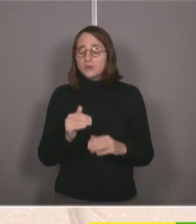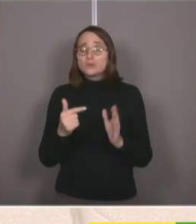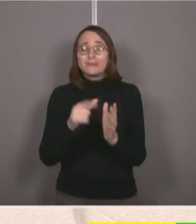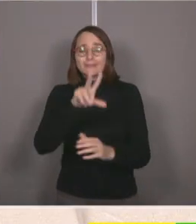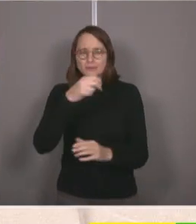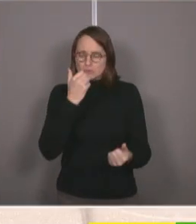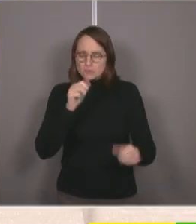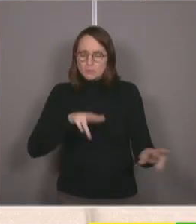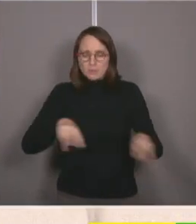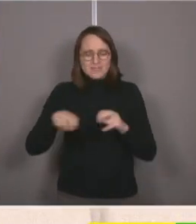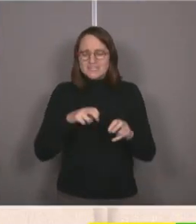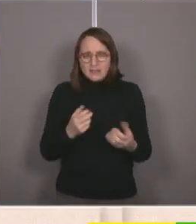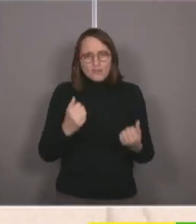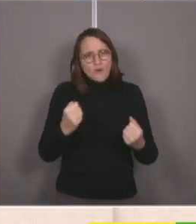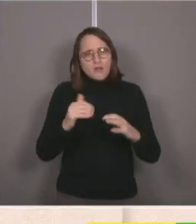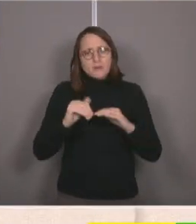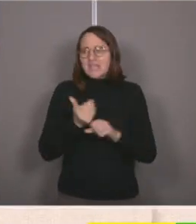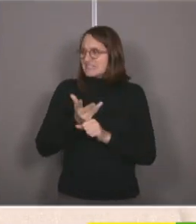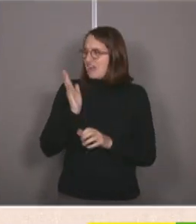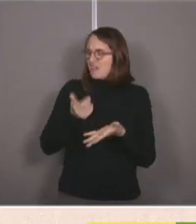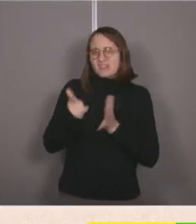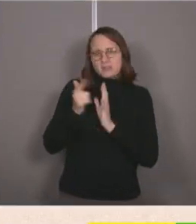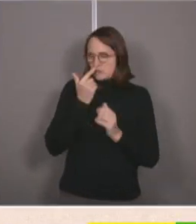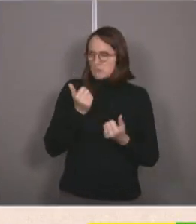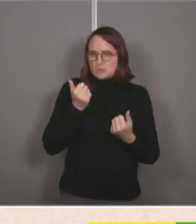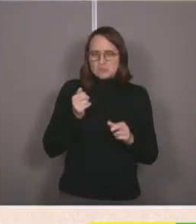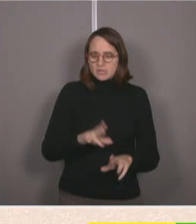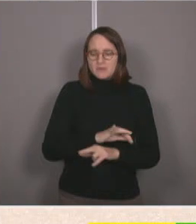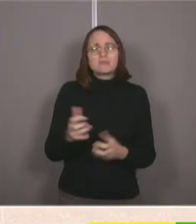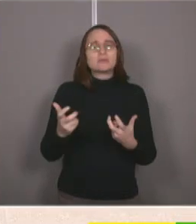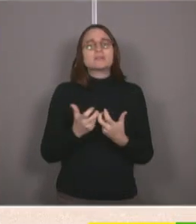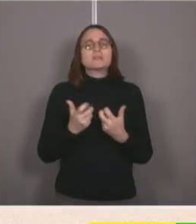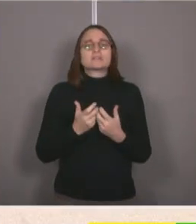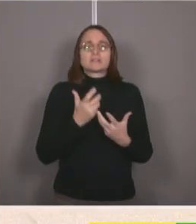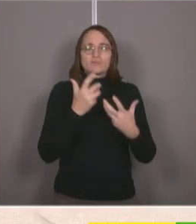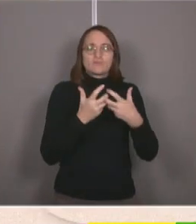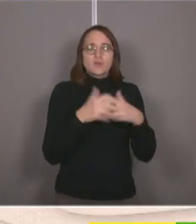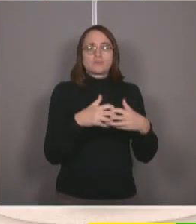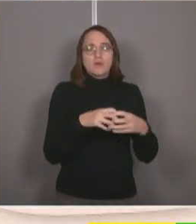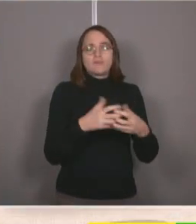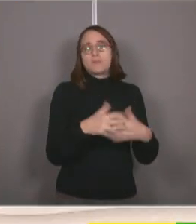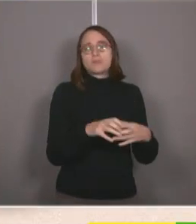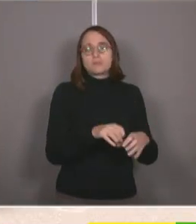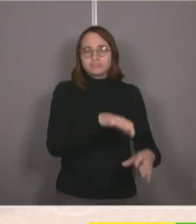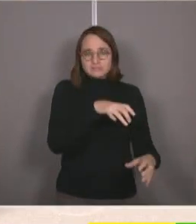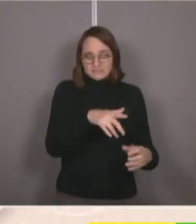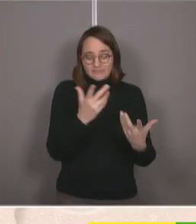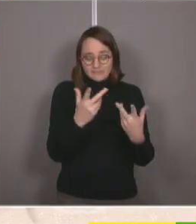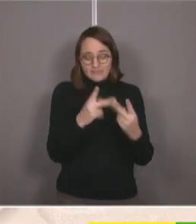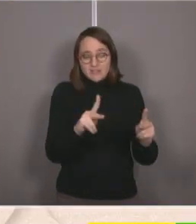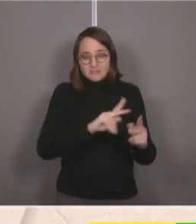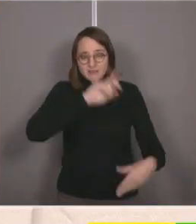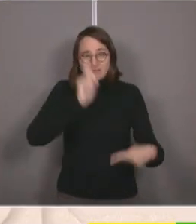chiffre fort qu'on n'aurait jamais eu il y a encore 5 ou 7 ans, les voitures à moteur thermique seront interdites en ville. Voilà, un des